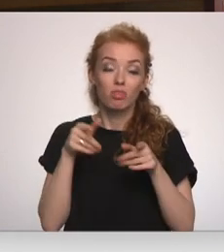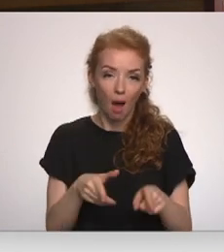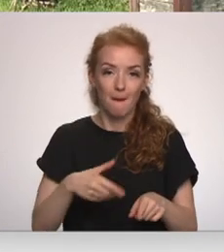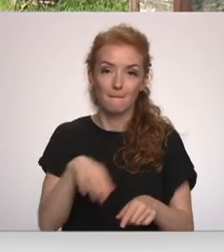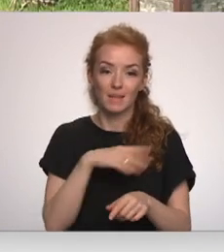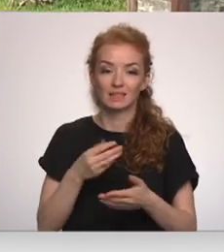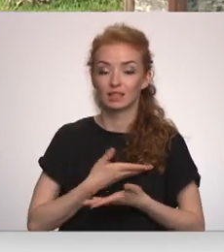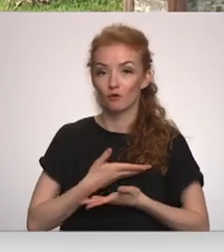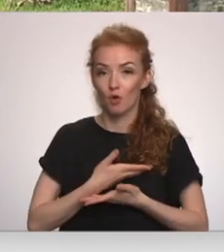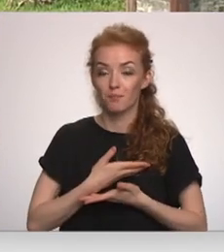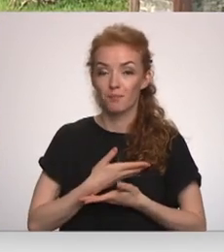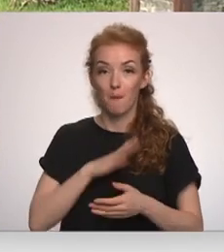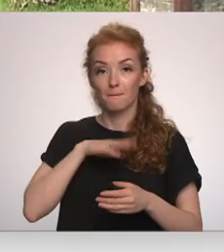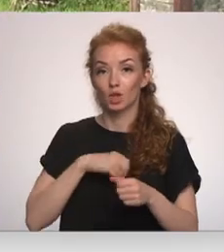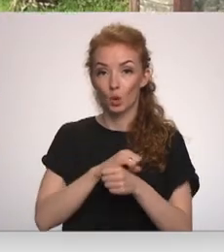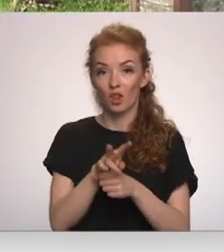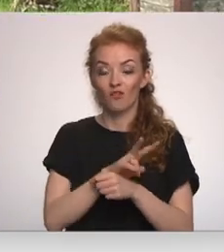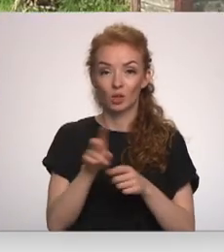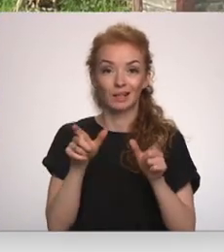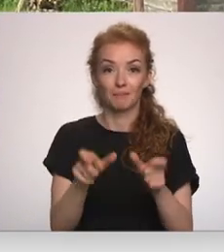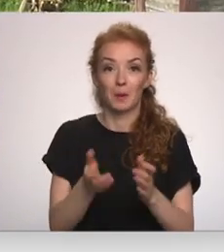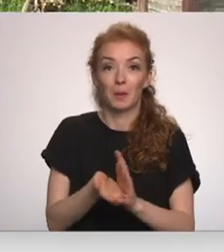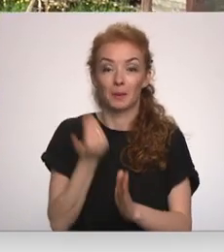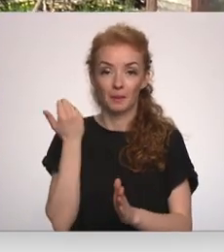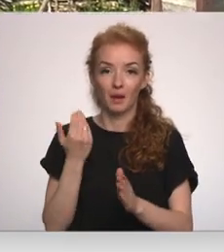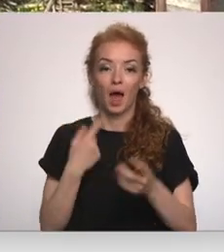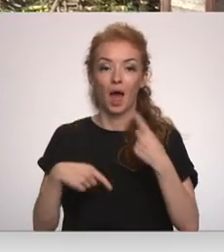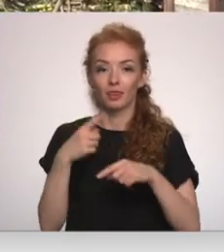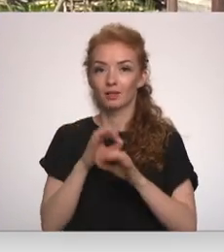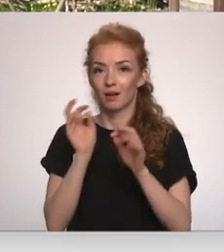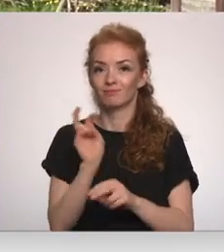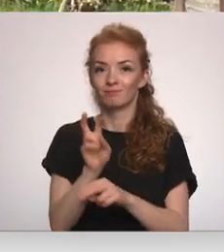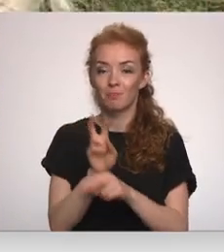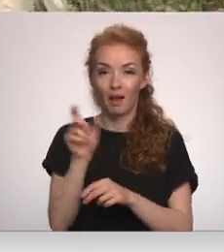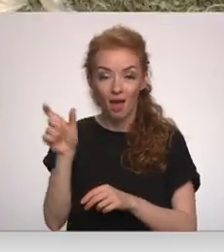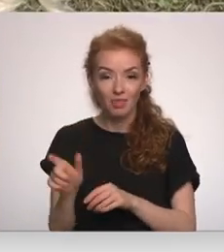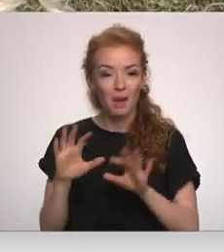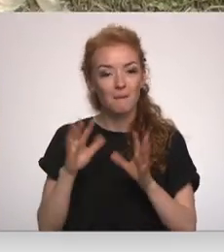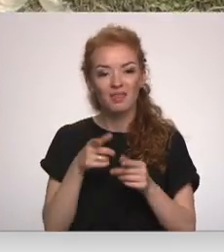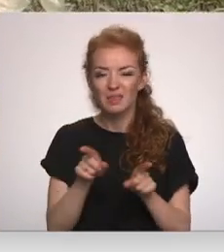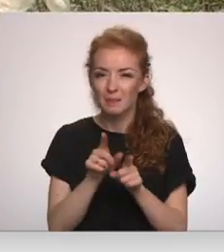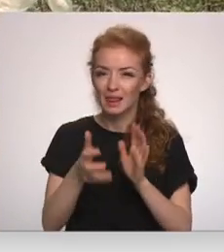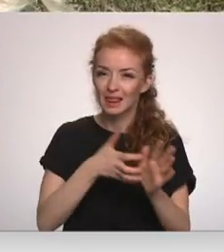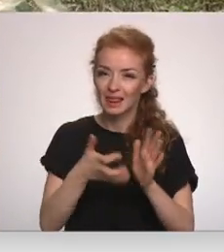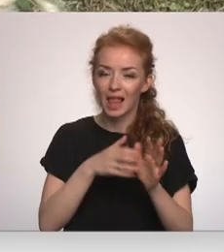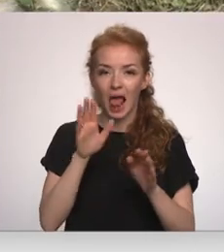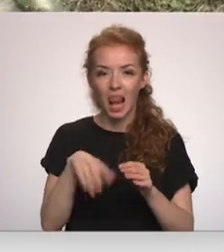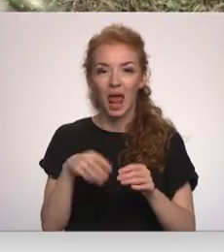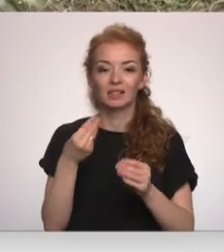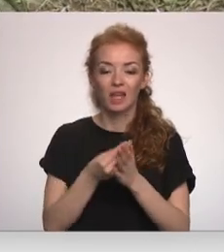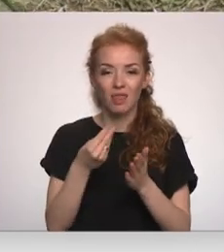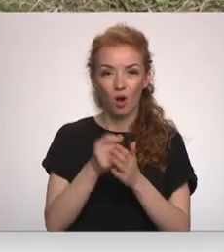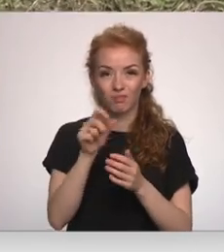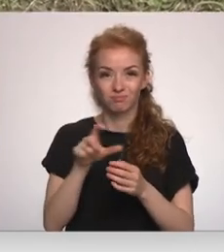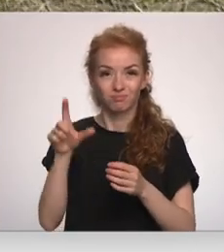dzīvojam. Pēc Covid ierobežojuma atcelšanas atgriežušies arī apmeklētāji. Tomēr tas esot nepietiekami, lai nosektu cenu